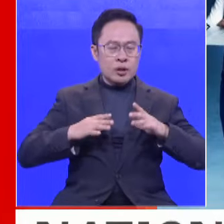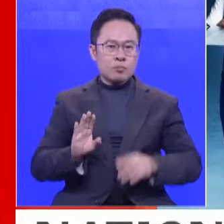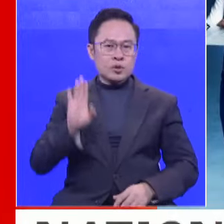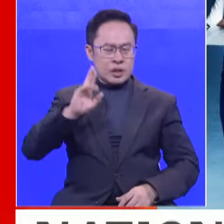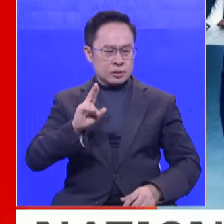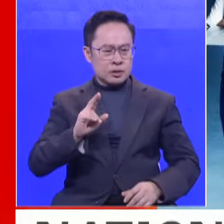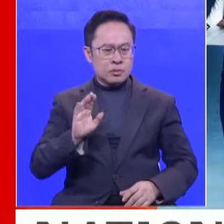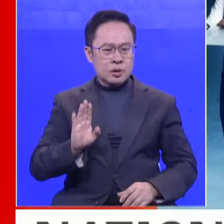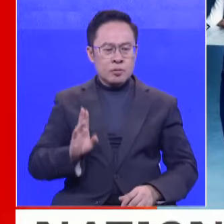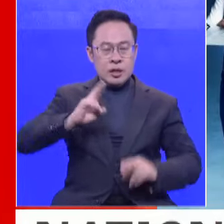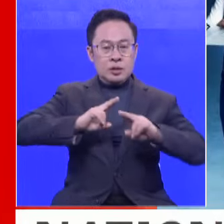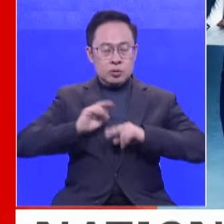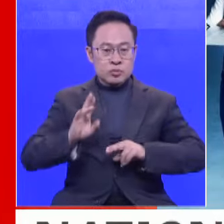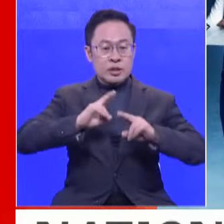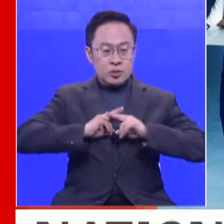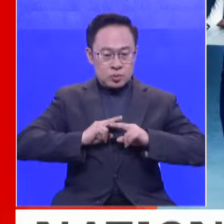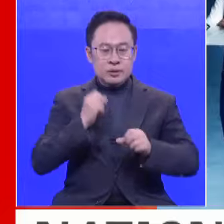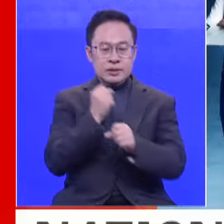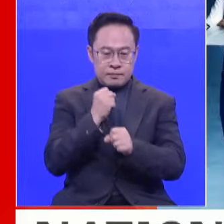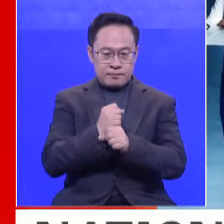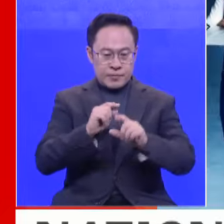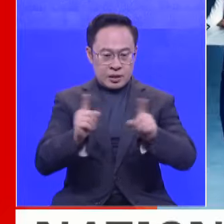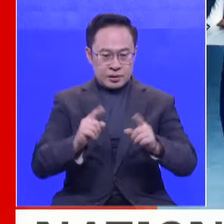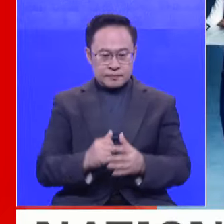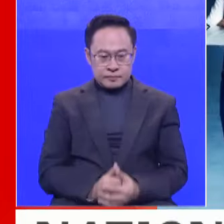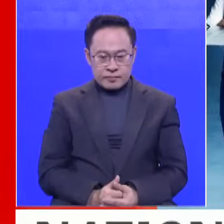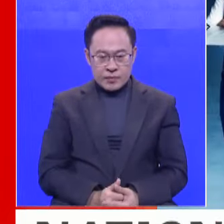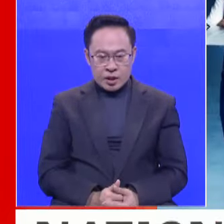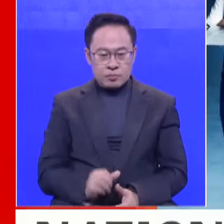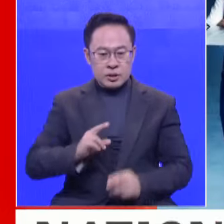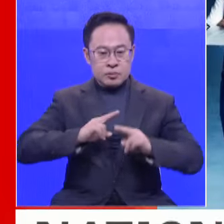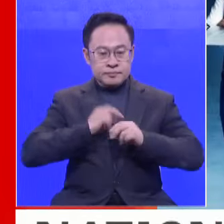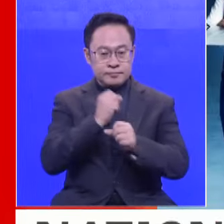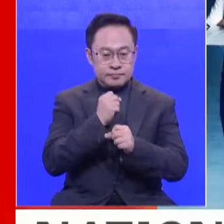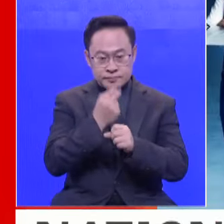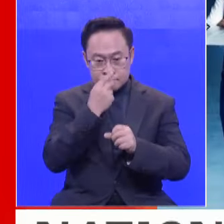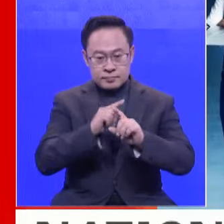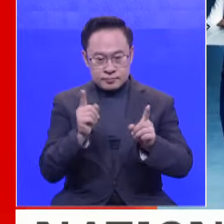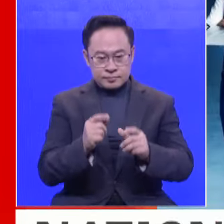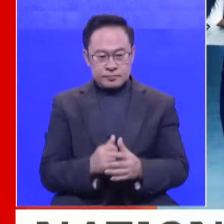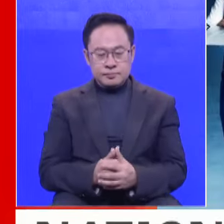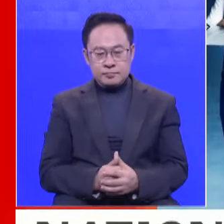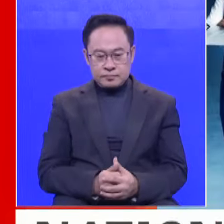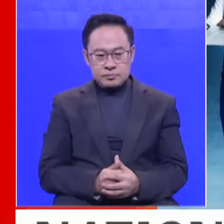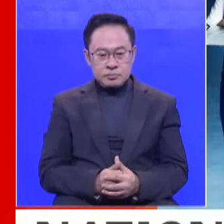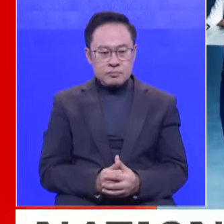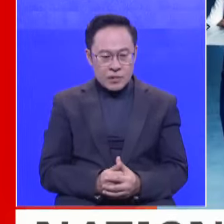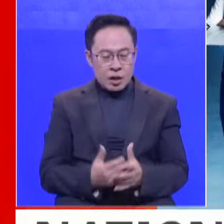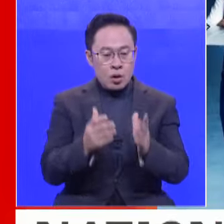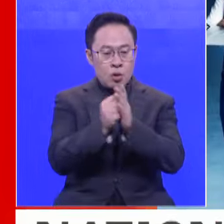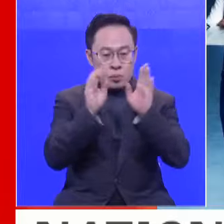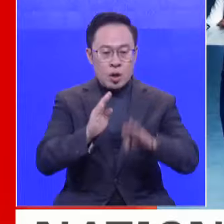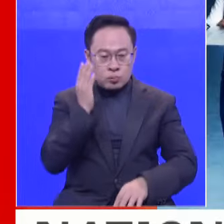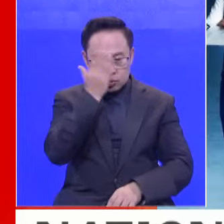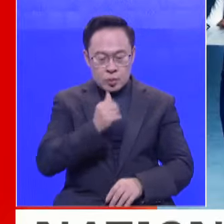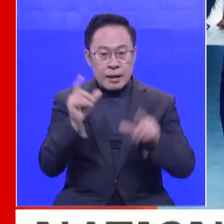กติเขาจะเป็นชุดวอร์มนักกีฬาอยู่แล้วแต่ว่าบางชุดที่เขาเอามาให้ดูเนี่ยนะในออนไลน์บางอันก็สวยนะลายผมไม่